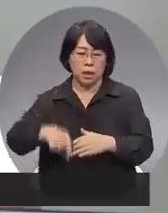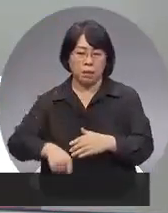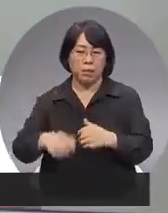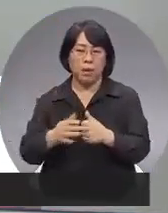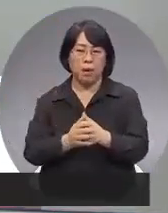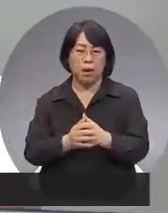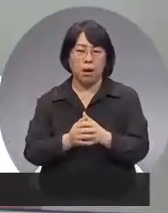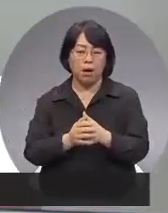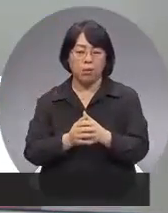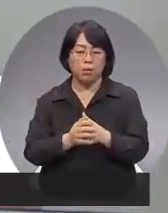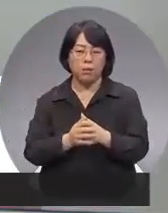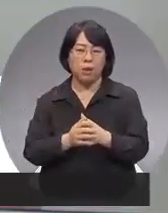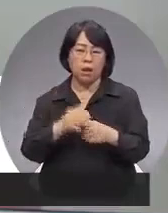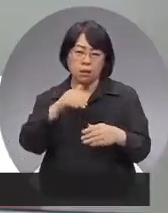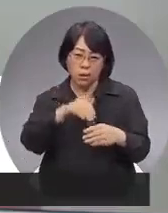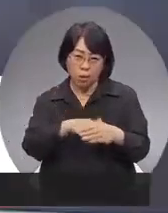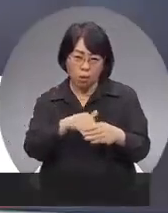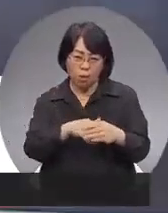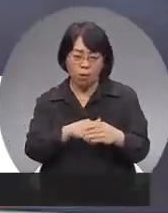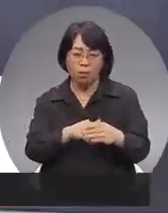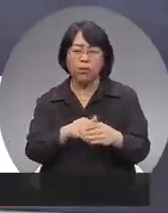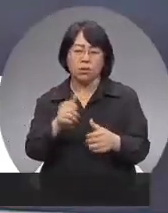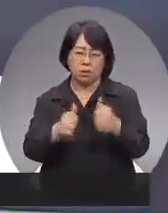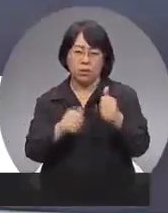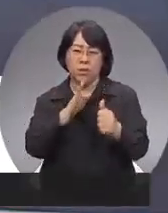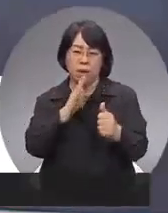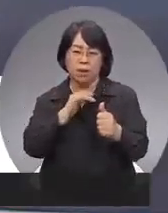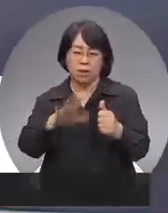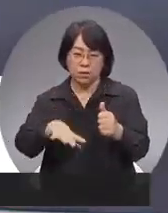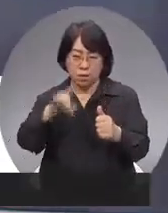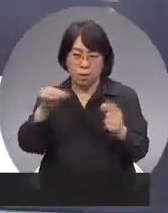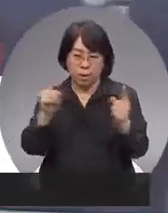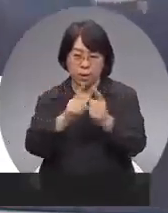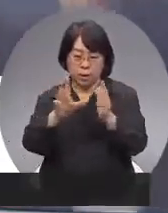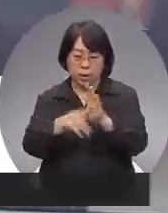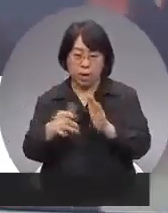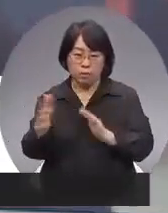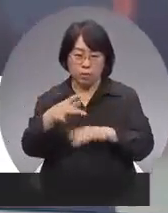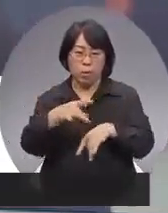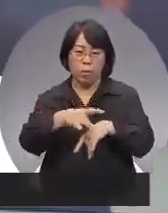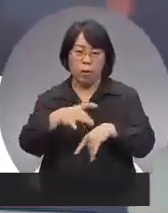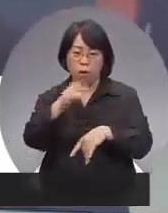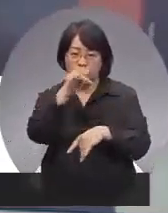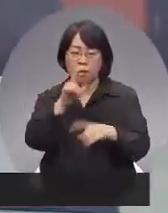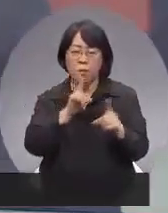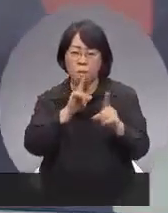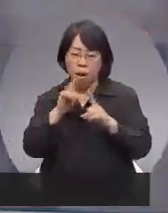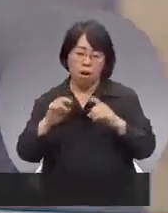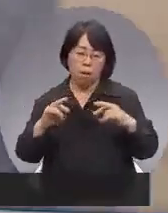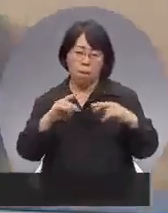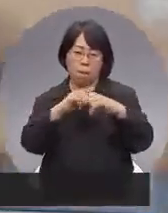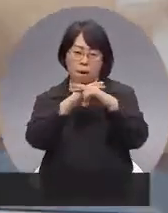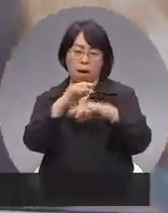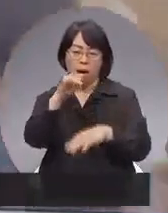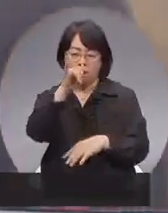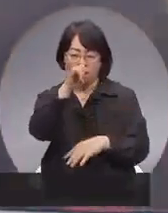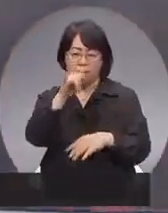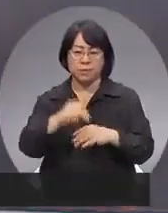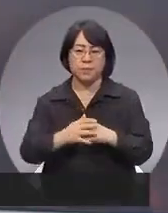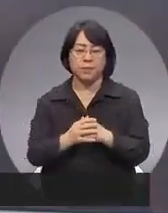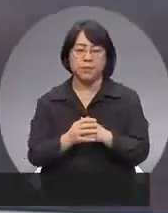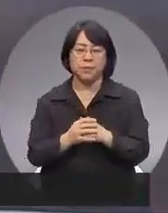선거는 선거인가 봅니다. 첫 공식 행사 만남에서부터 뼈 있는 말과 견제로 신경전을 벌이며 치열한